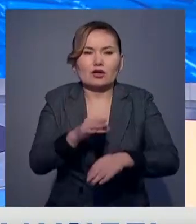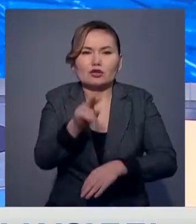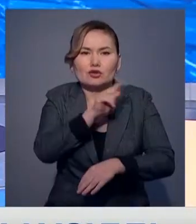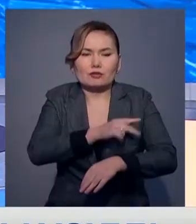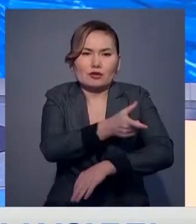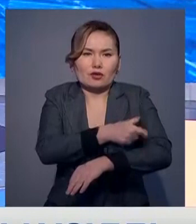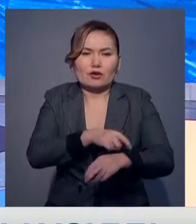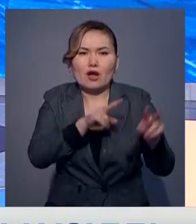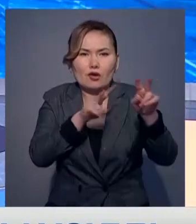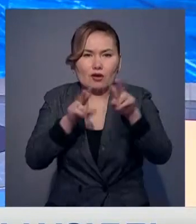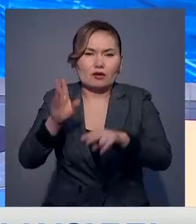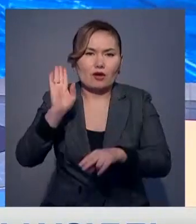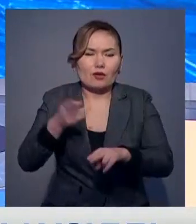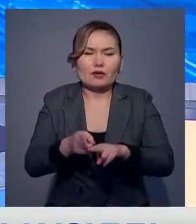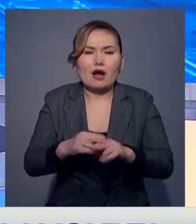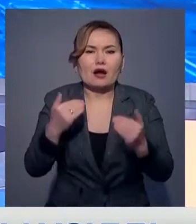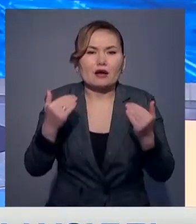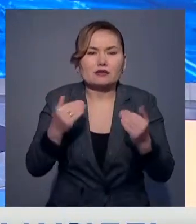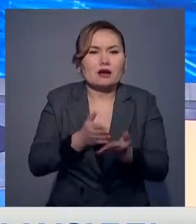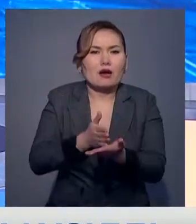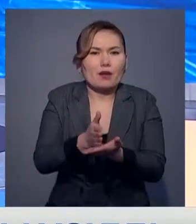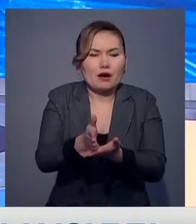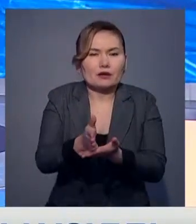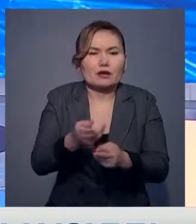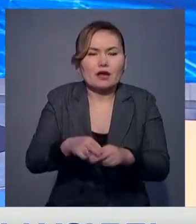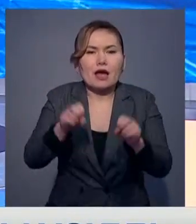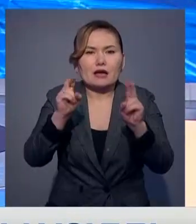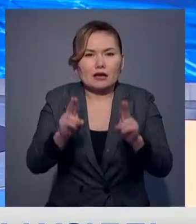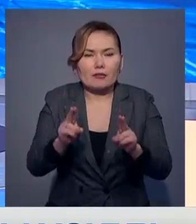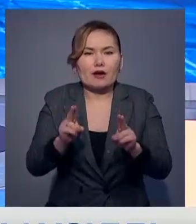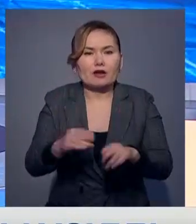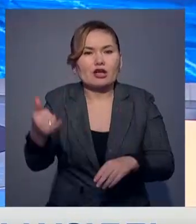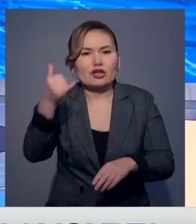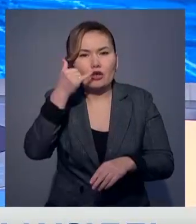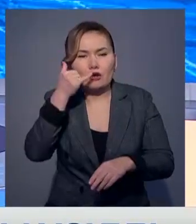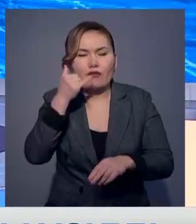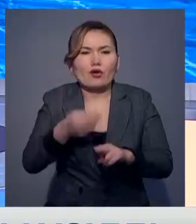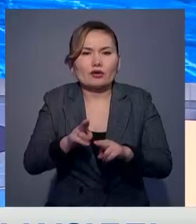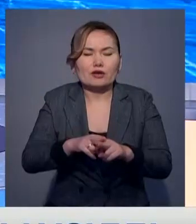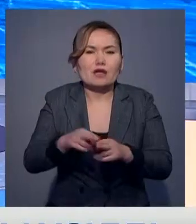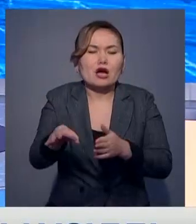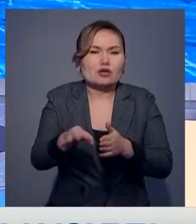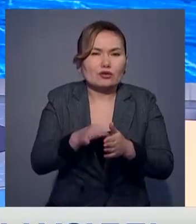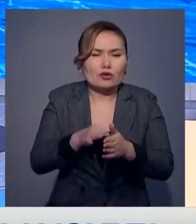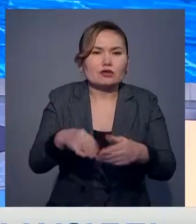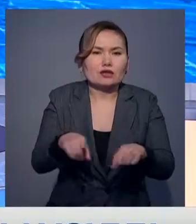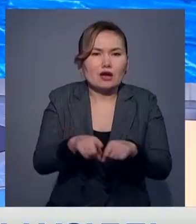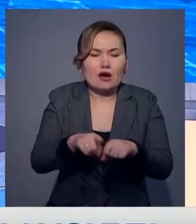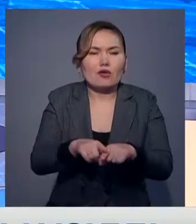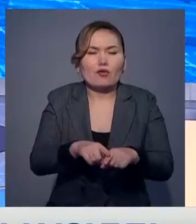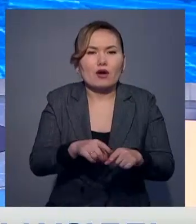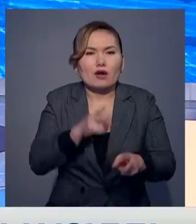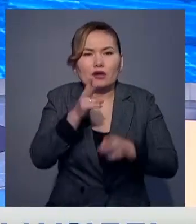жасауда. Қазіргі таңда аталған бағыт бойынша арнайы жүйелі ашылып, жедел штаб жаңа өзіңіз айтып кетсеңіз